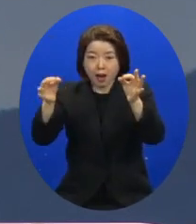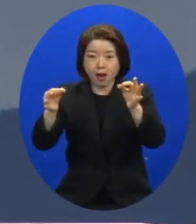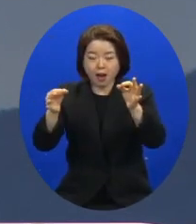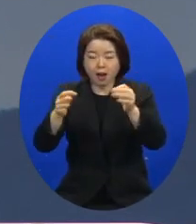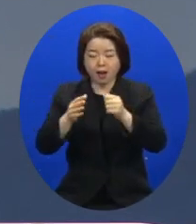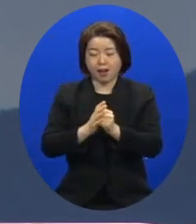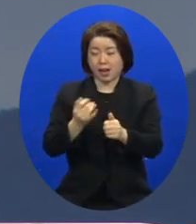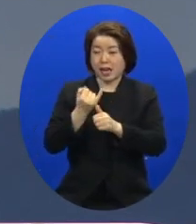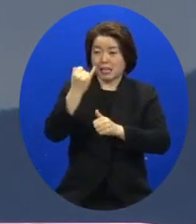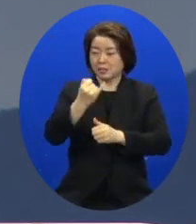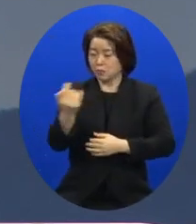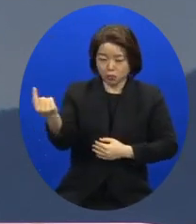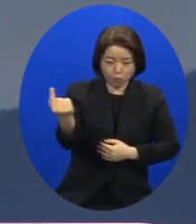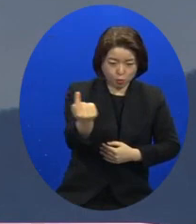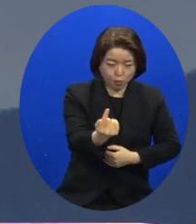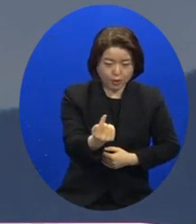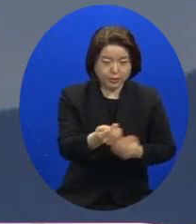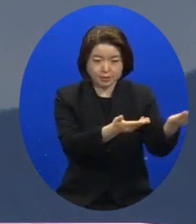맞으라는 겁니다.